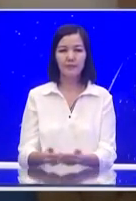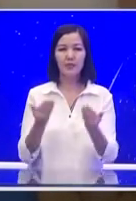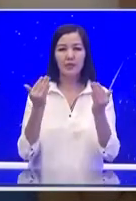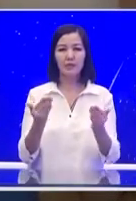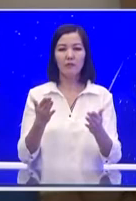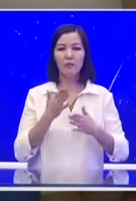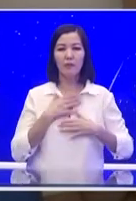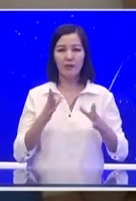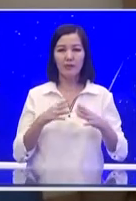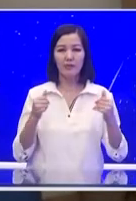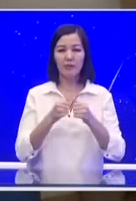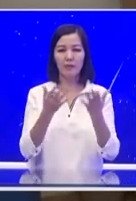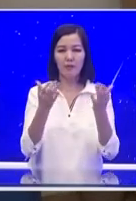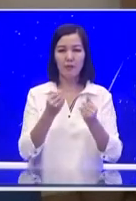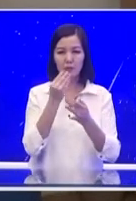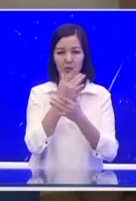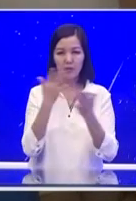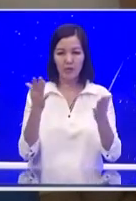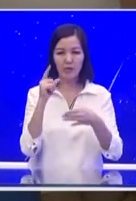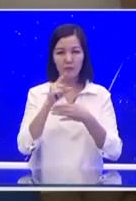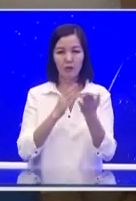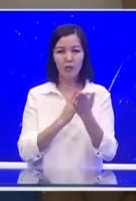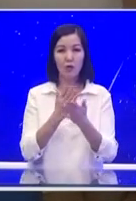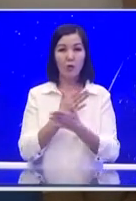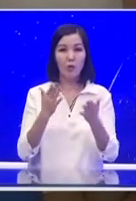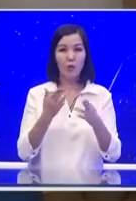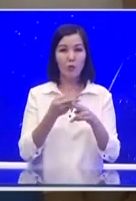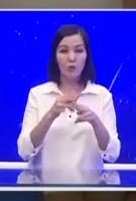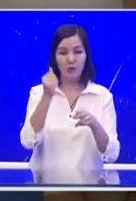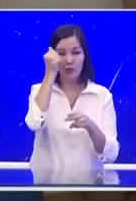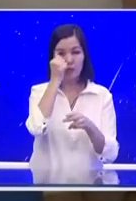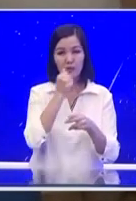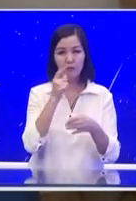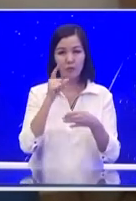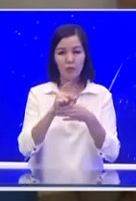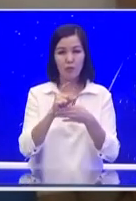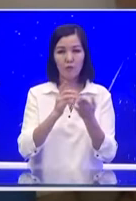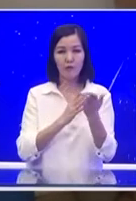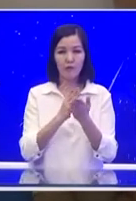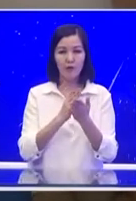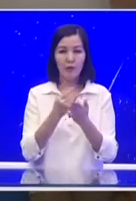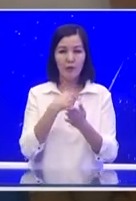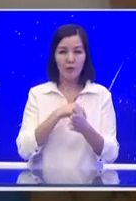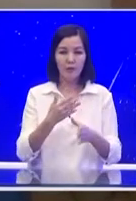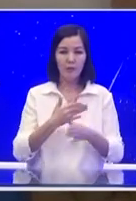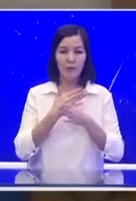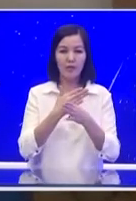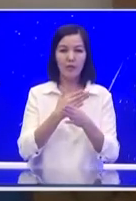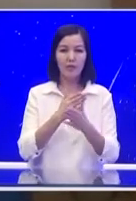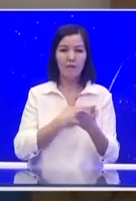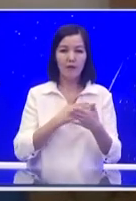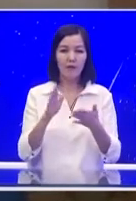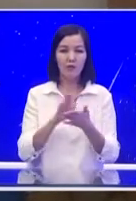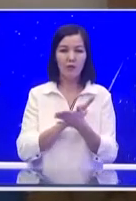Сегодня моя семья получила продукты от мечети. Я очень признательна духовным лицам за их поддержку для нас. Благодарю также волонтеров и всех